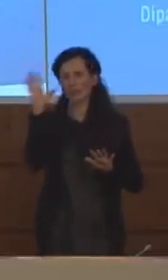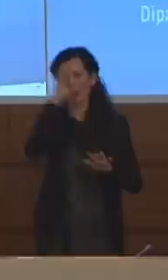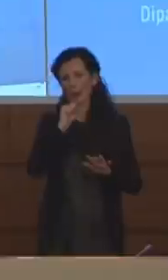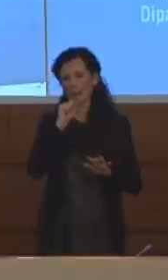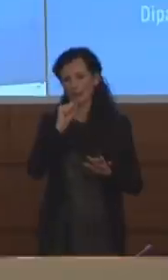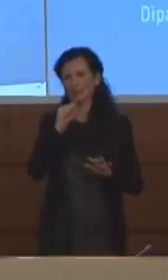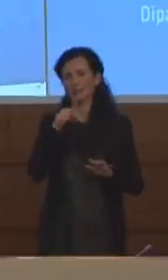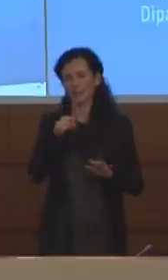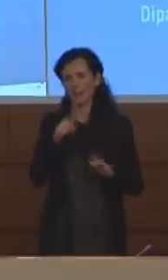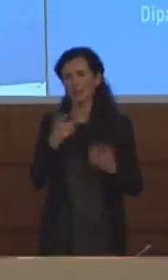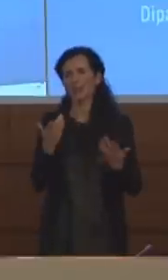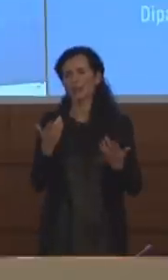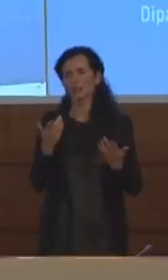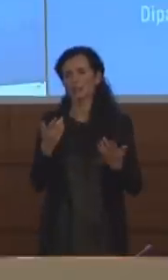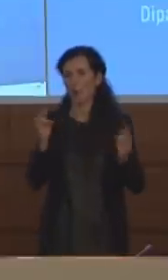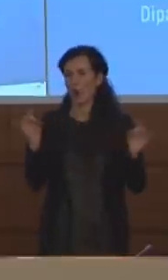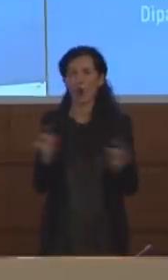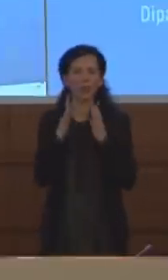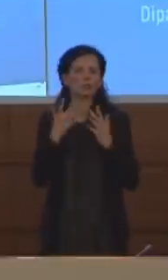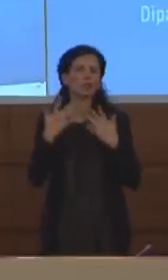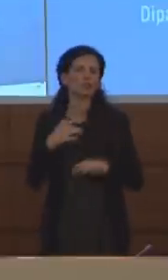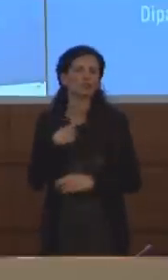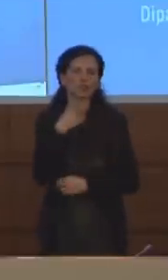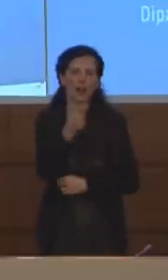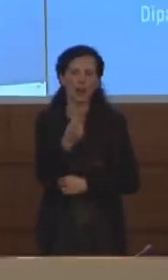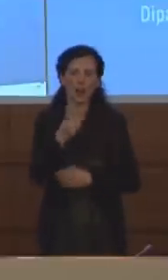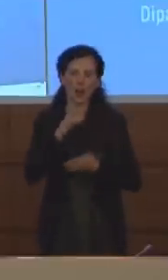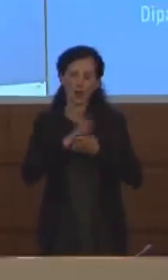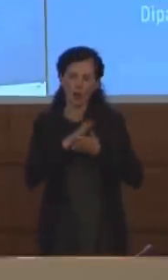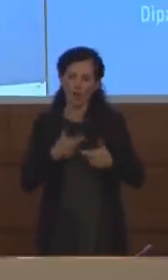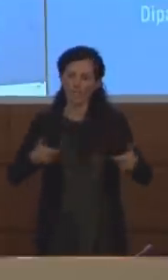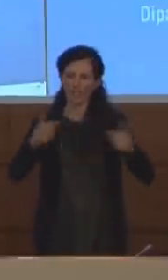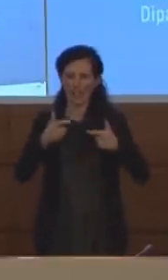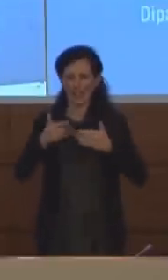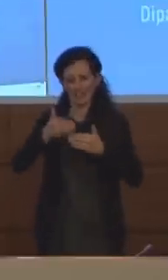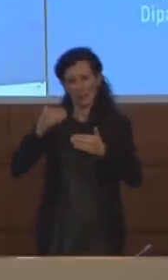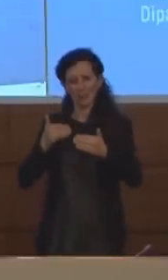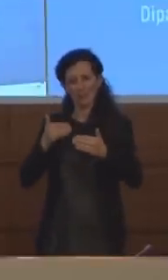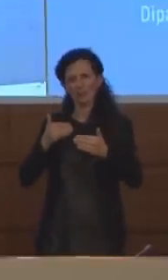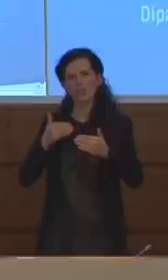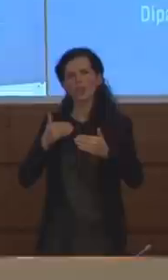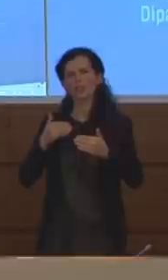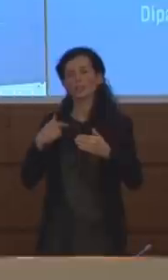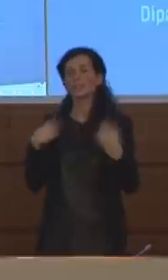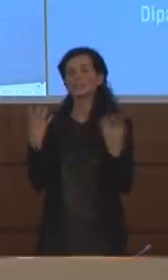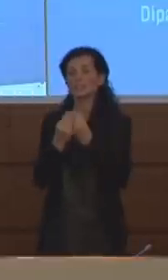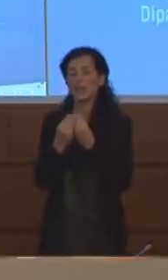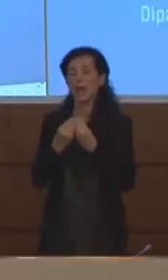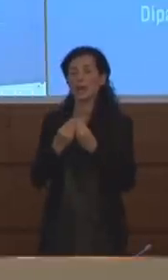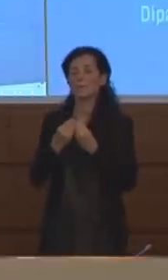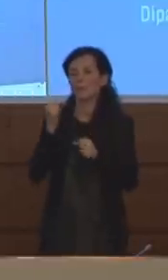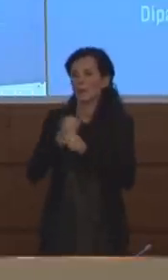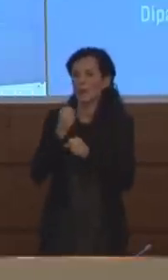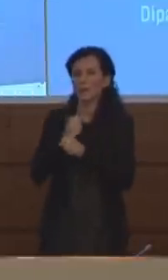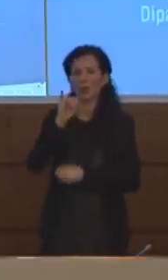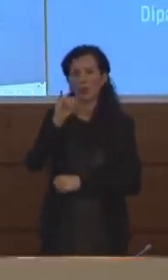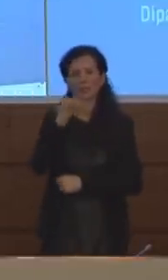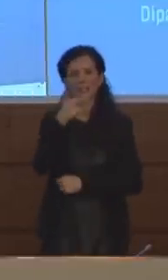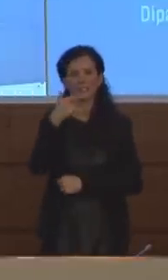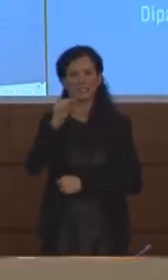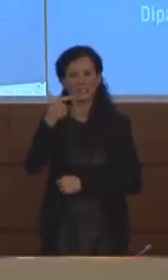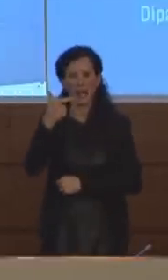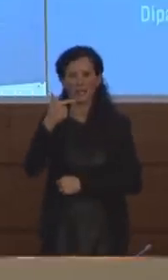comprendere come ho avuto occasione di dire in varie conferenze precedenti anche analizzandolo insieme a istat e quindi mettendo insieme